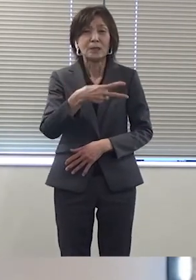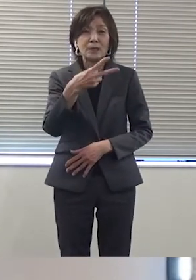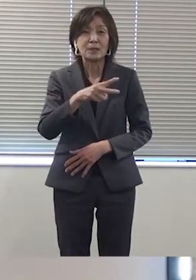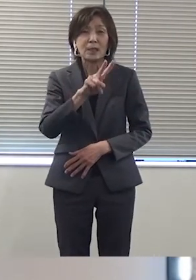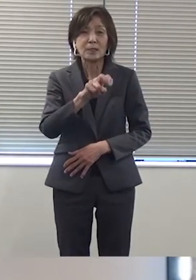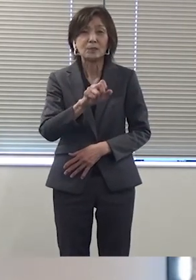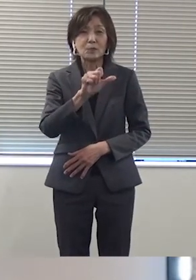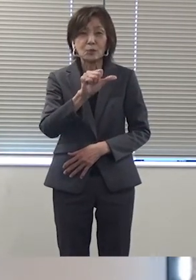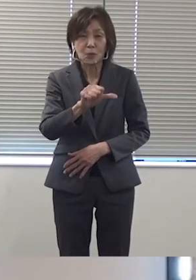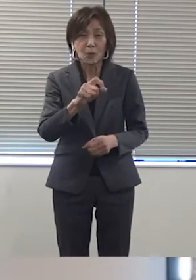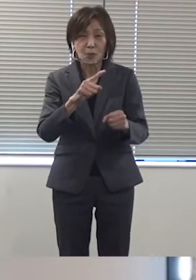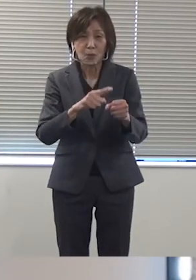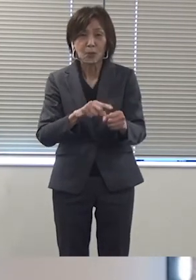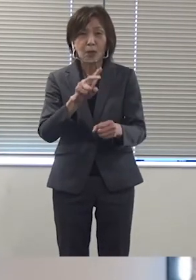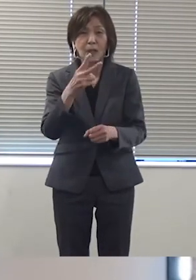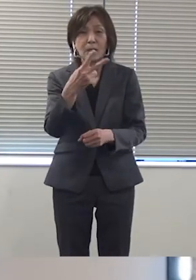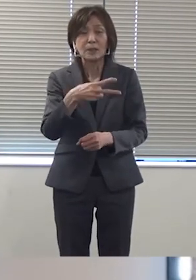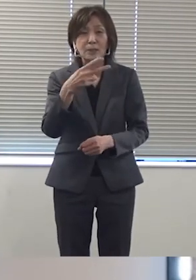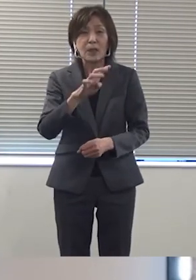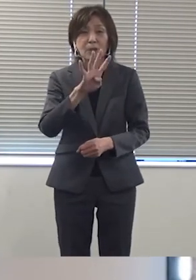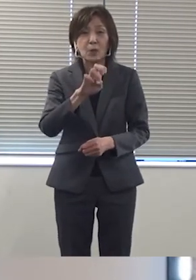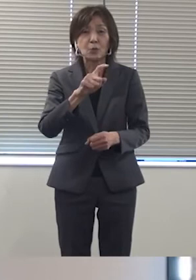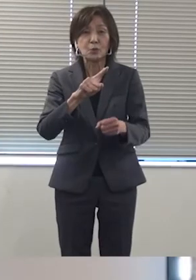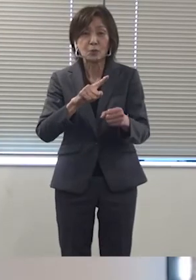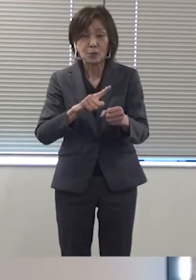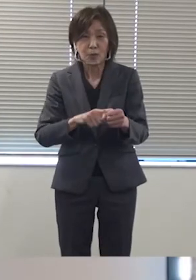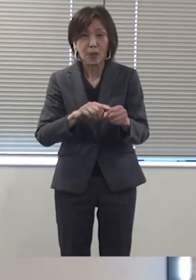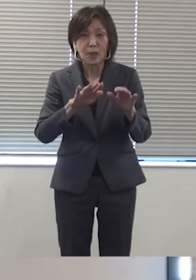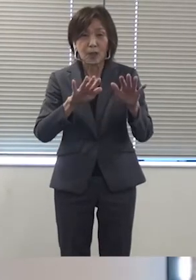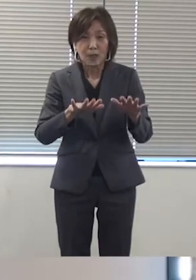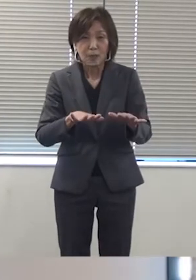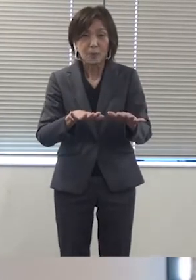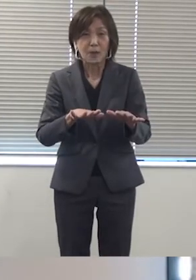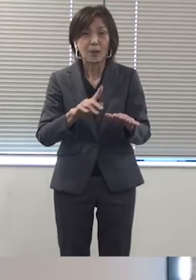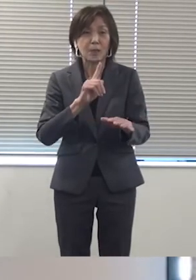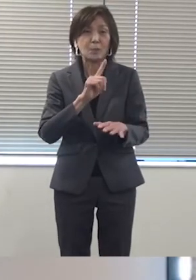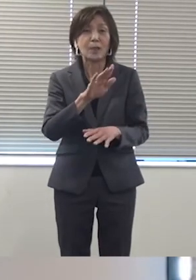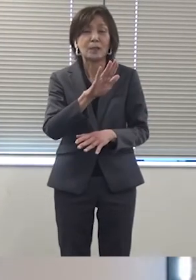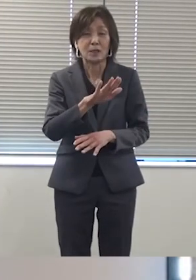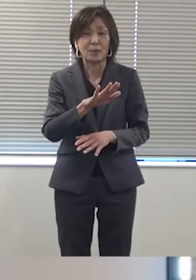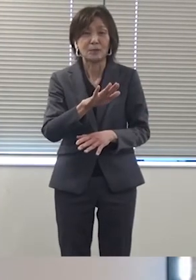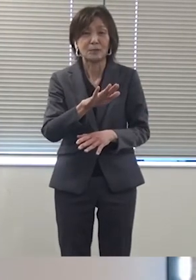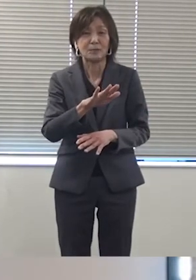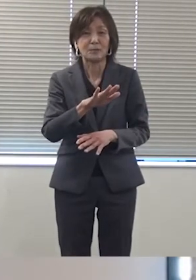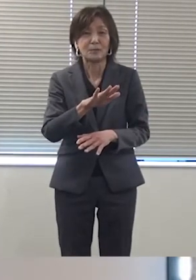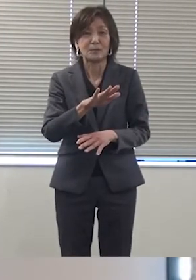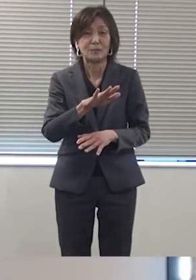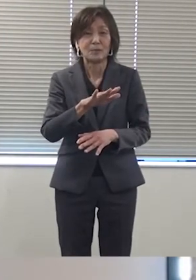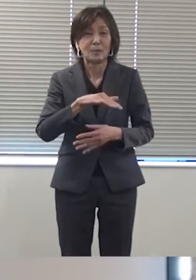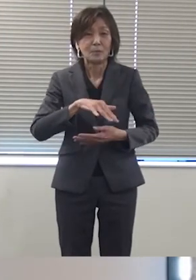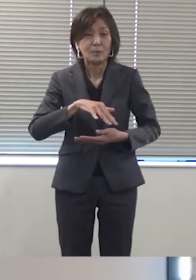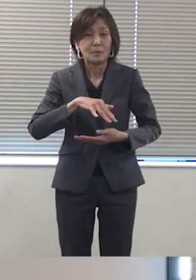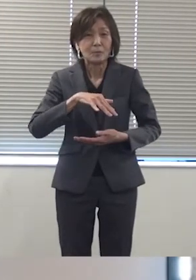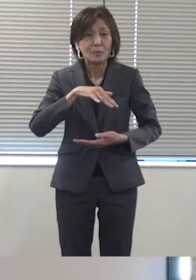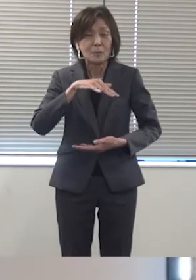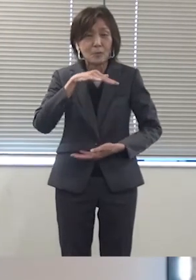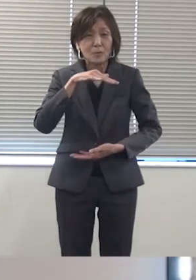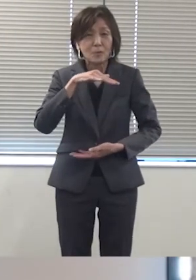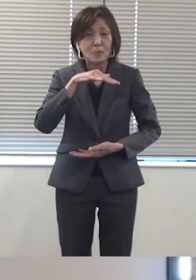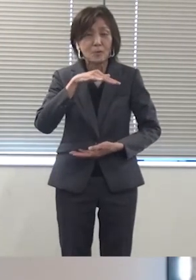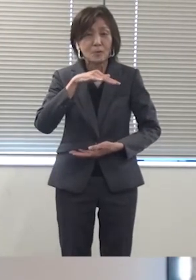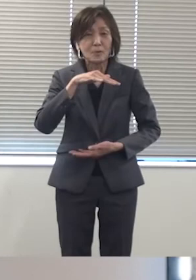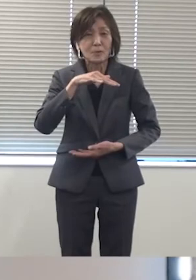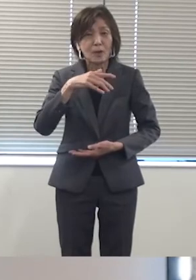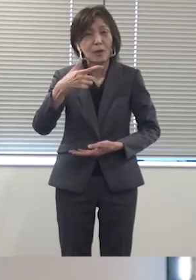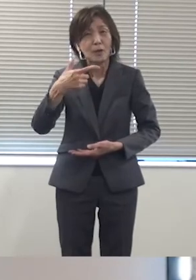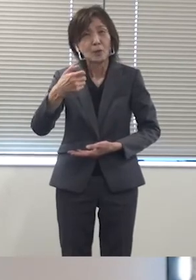か人数にしましても国全体で1700万人ぐらいいるんですね、団塊の世代っていうのは。あ、ごめんなさ